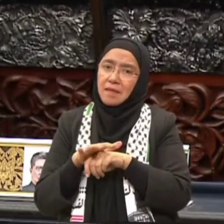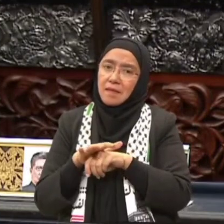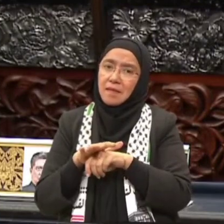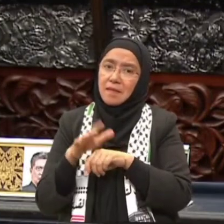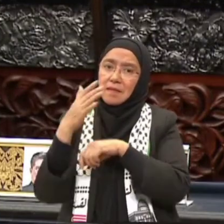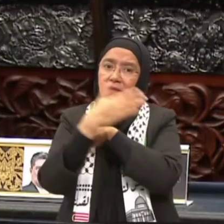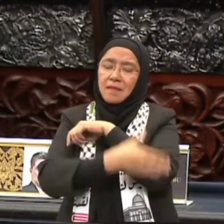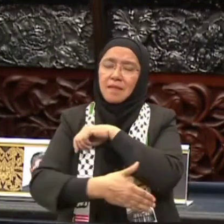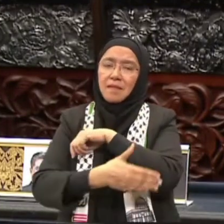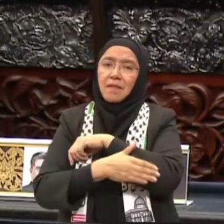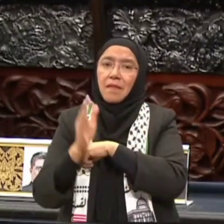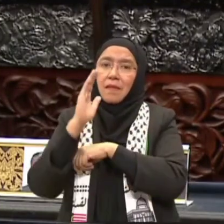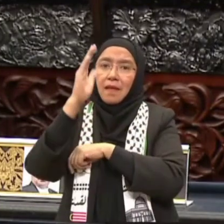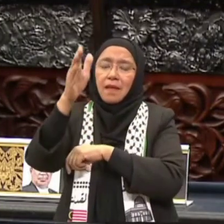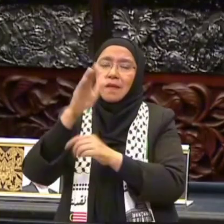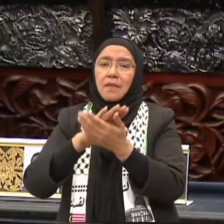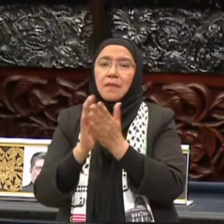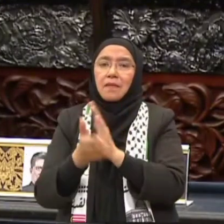Akta